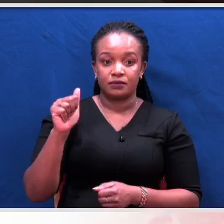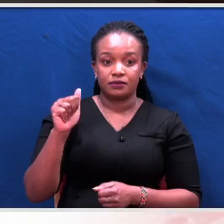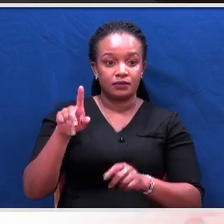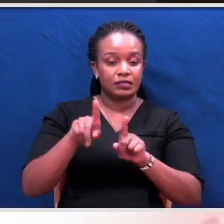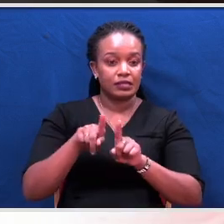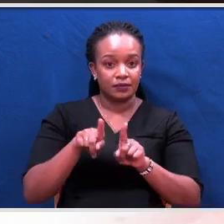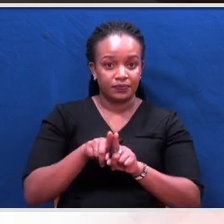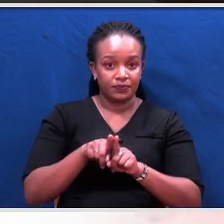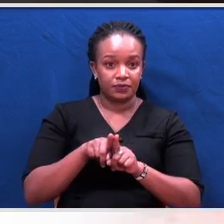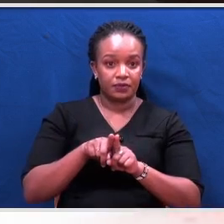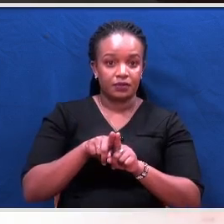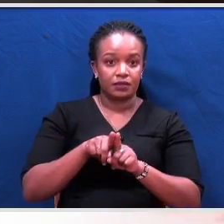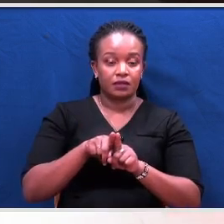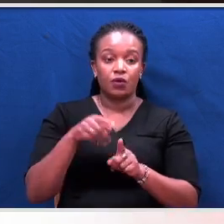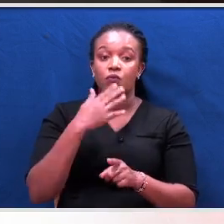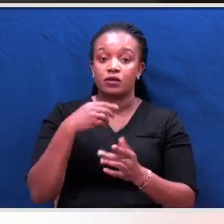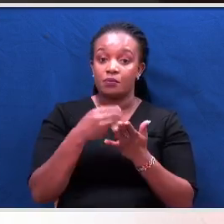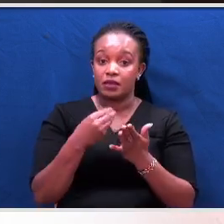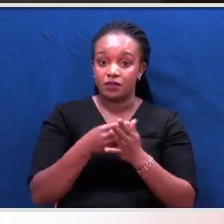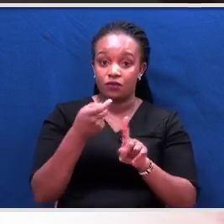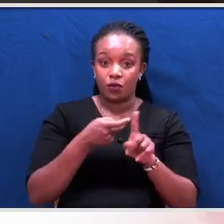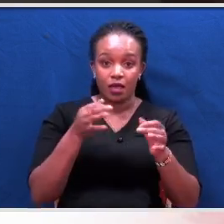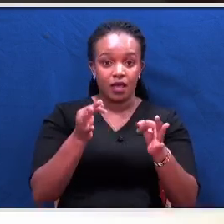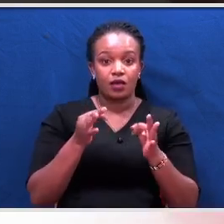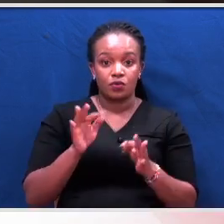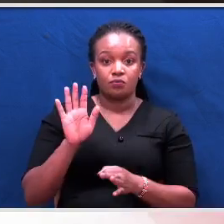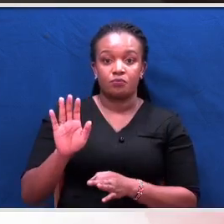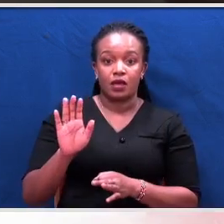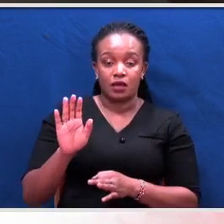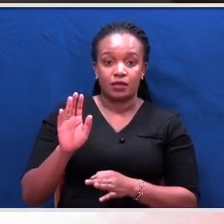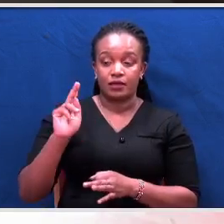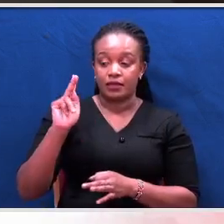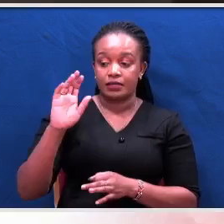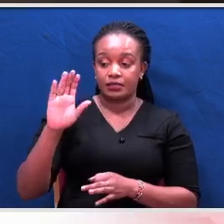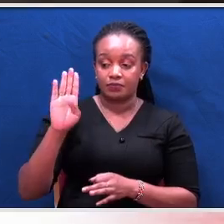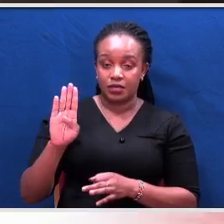kwa akaunti yake ya Kenya Commercial Bank KCB account number